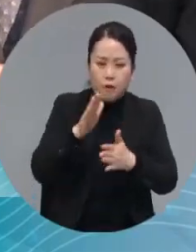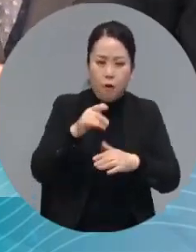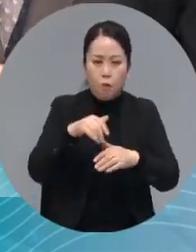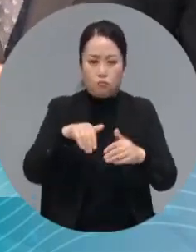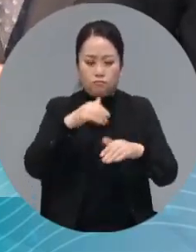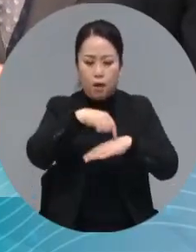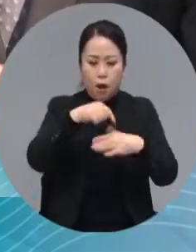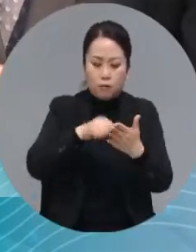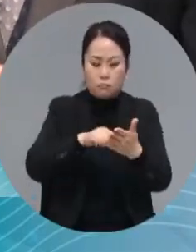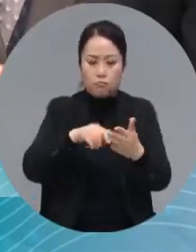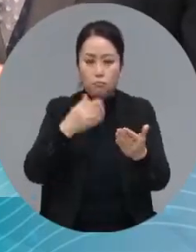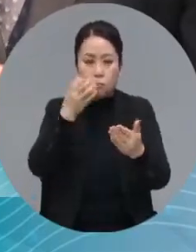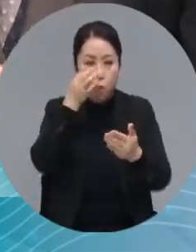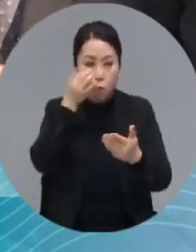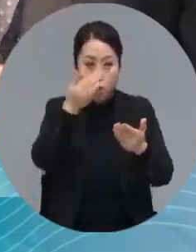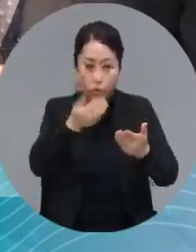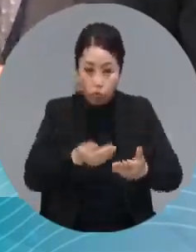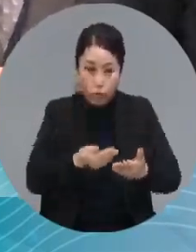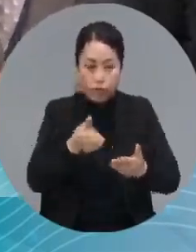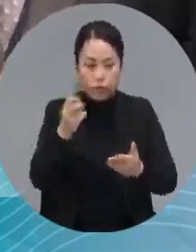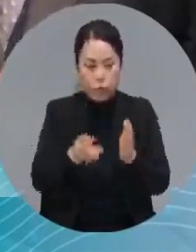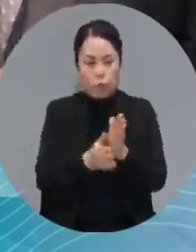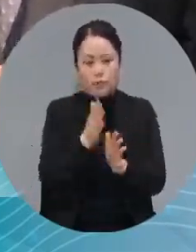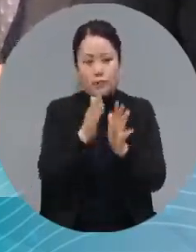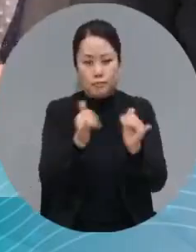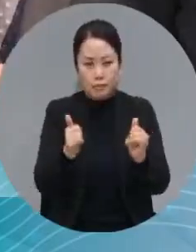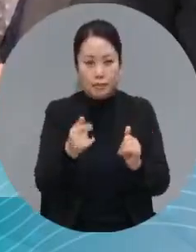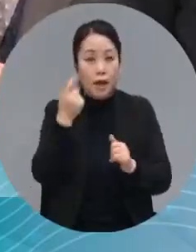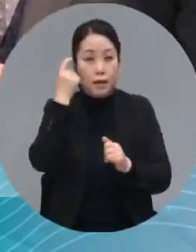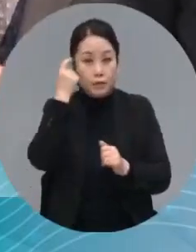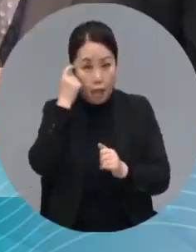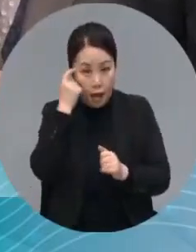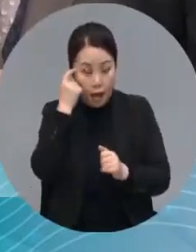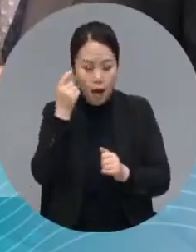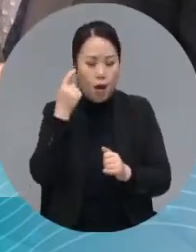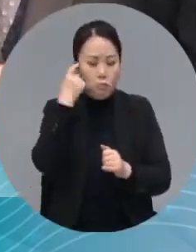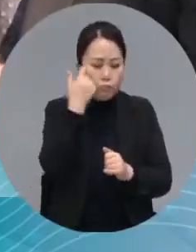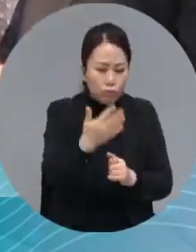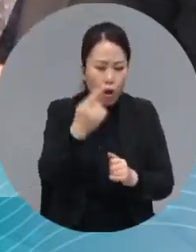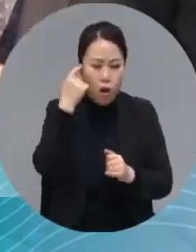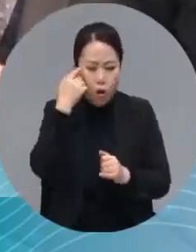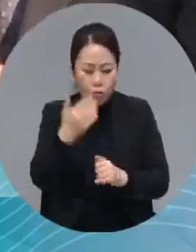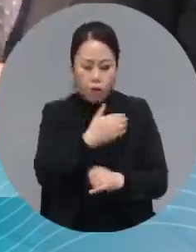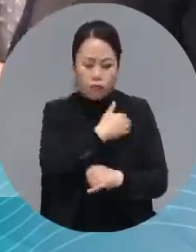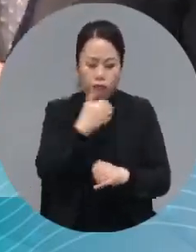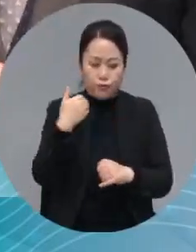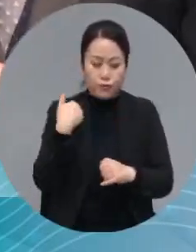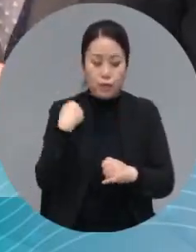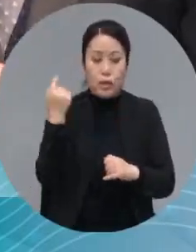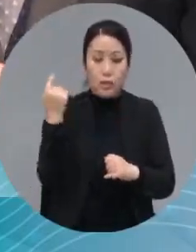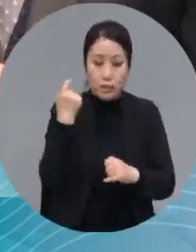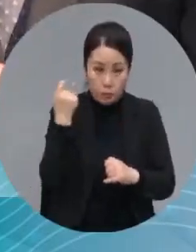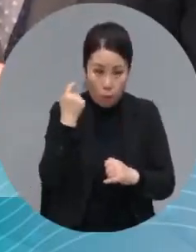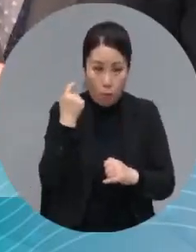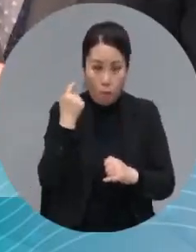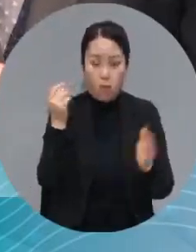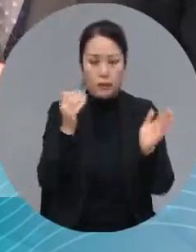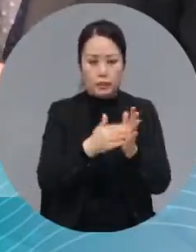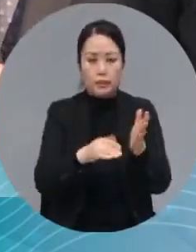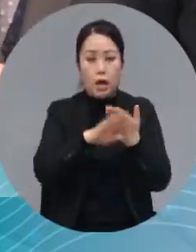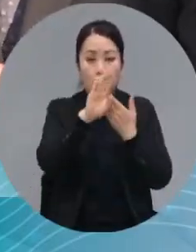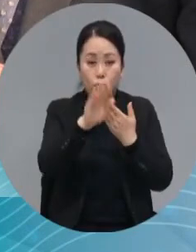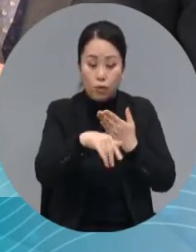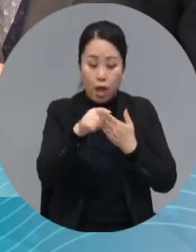또 시민들의 의견을 충분히 저희가 듣고 시민들의 마음을 읽어서 다시 한번